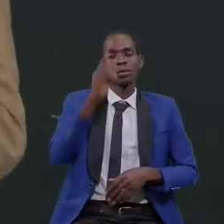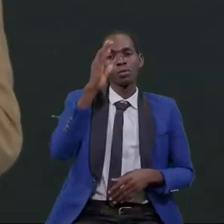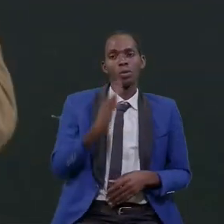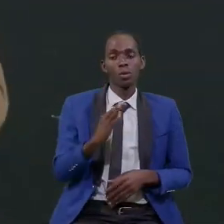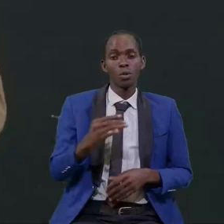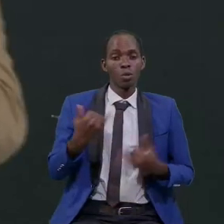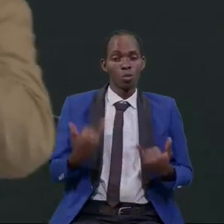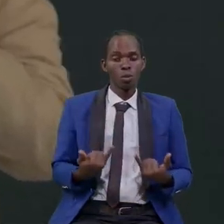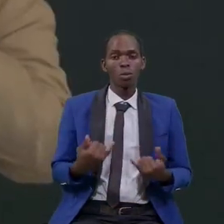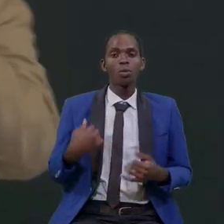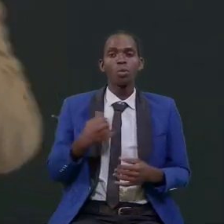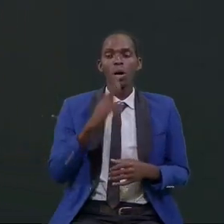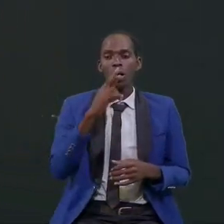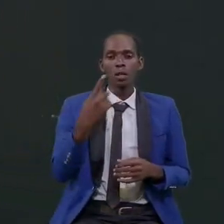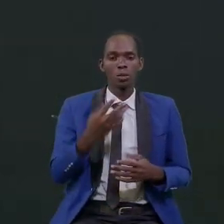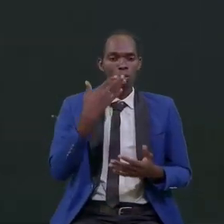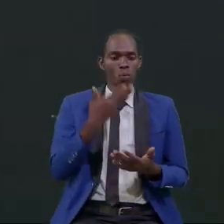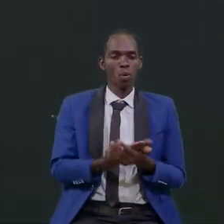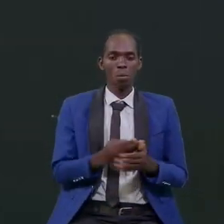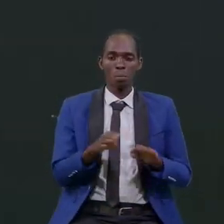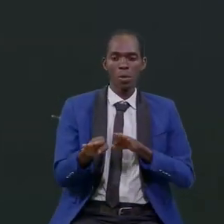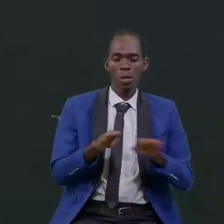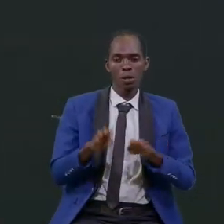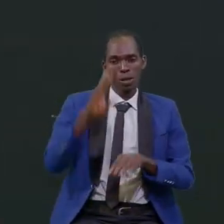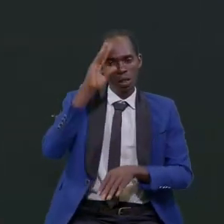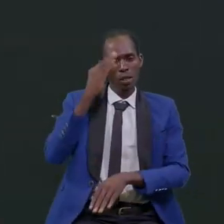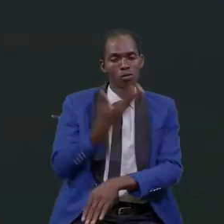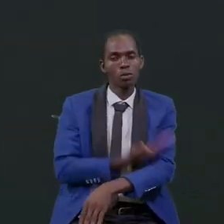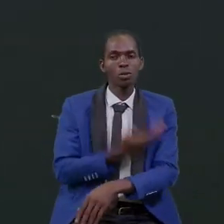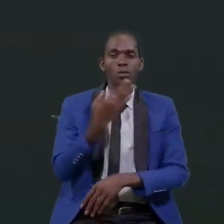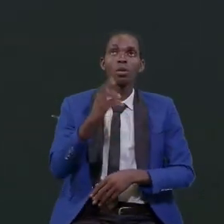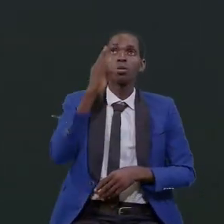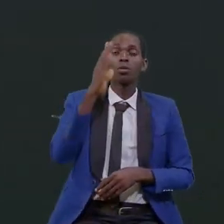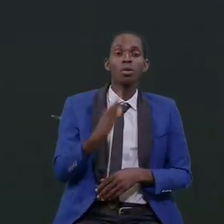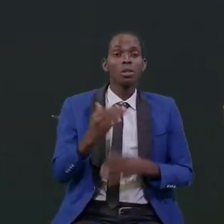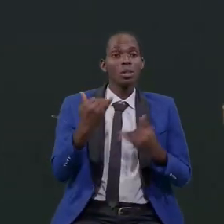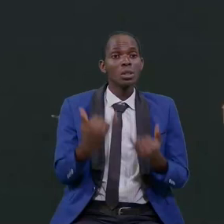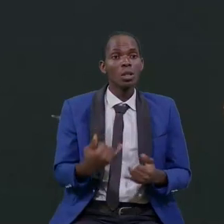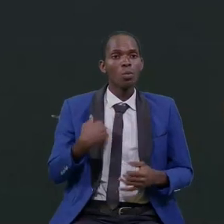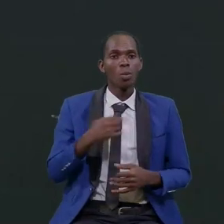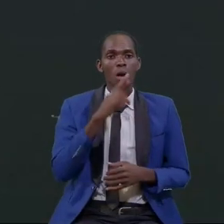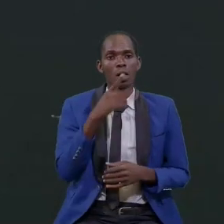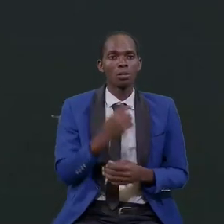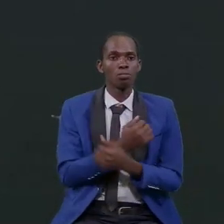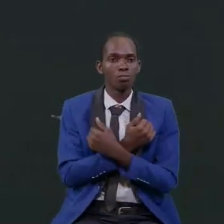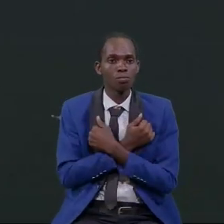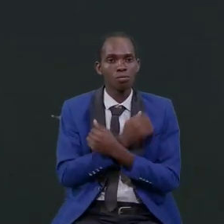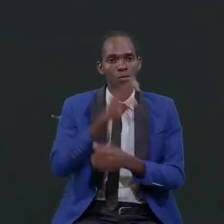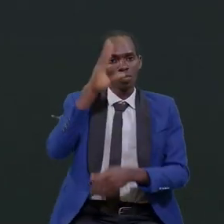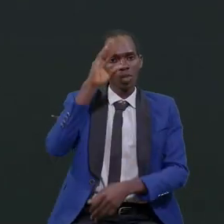Des fils bien connus de Dieu. Quel type de fils? Des fils bien-aimés de